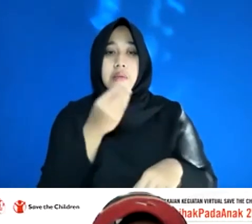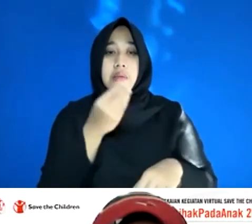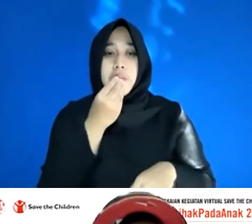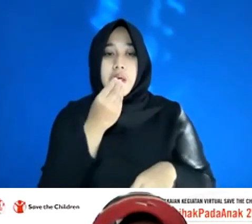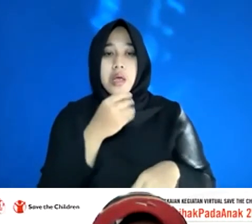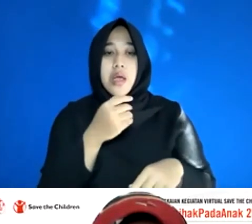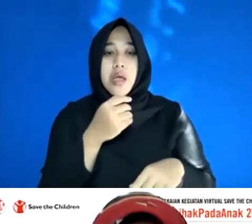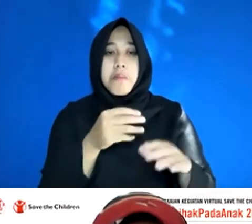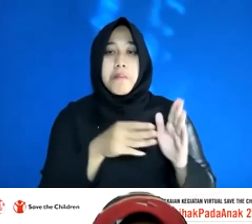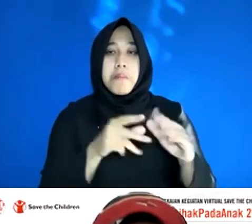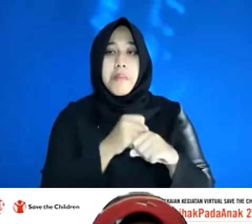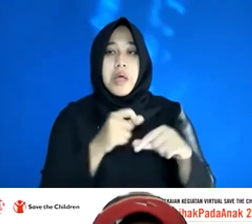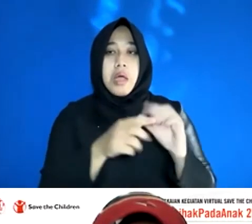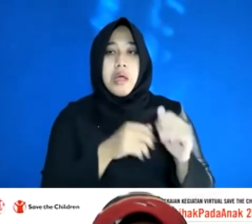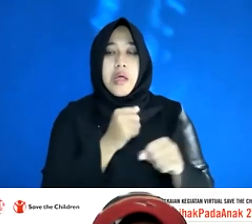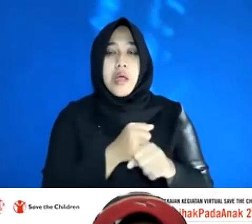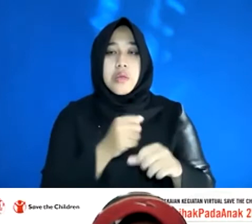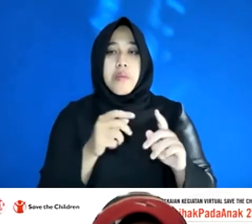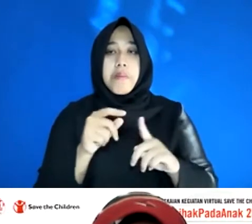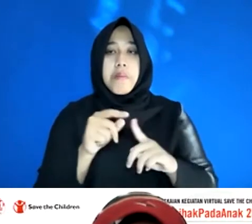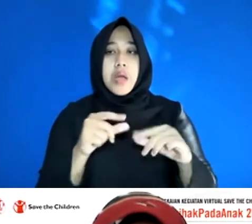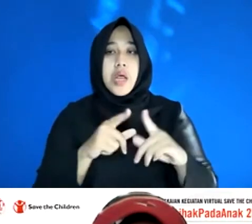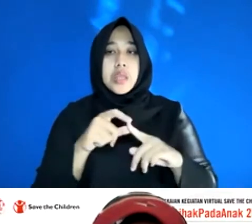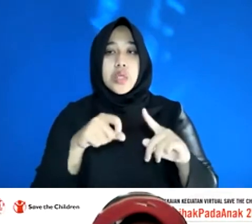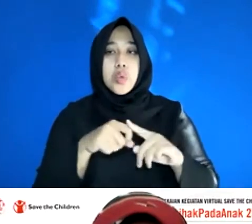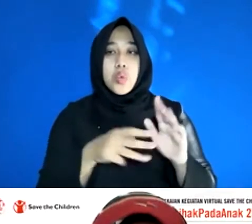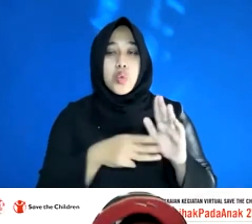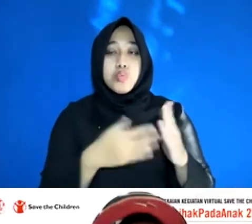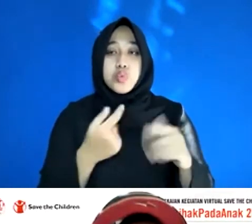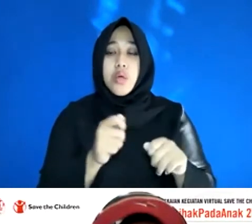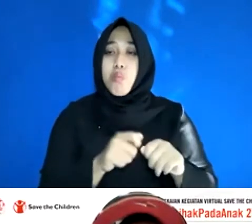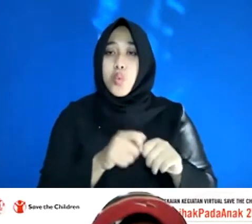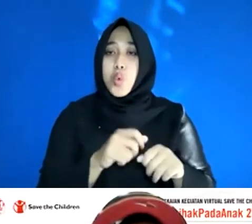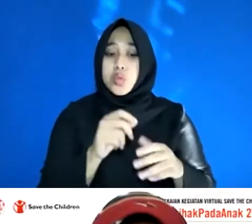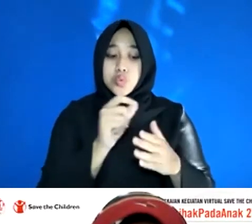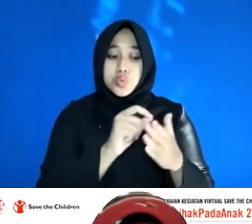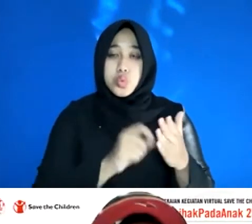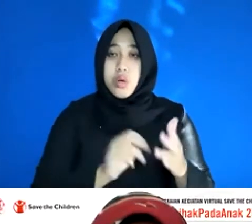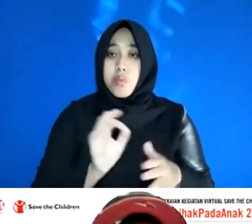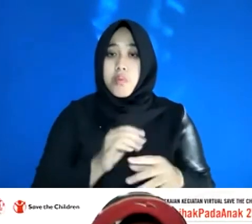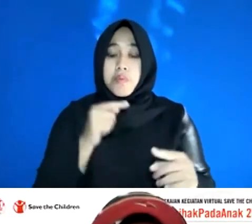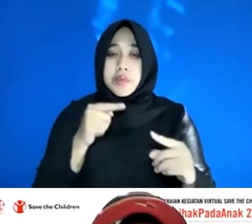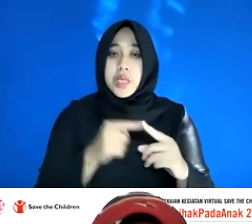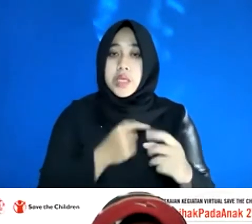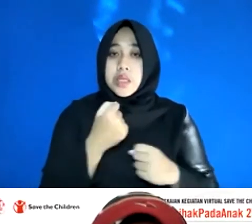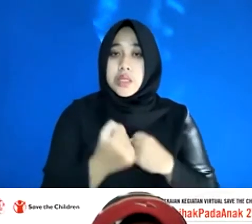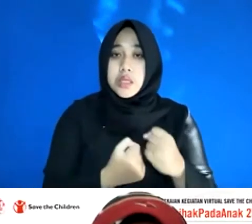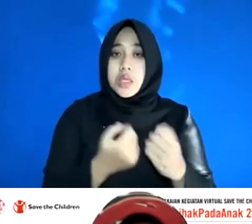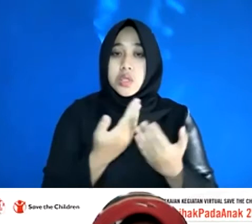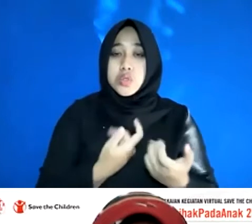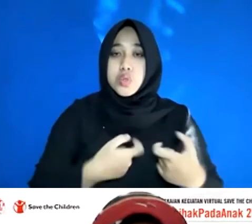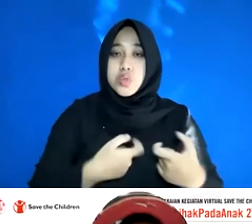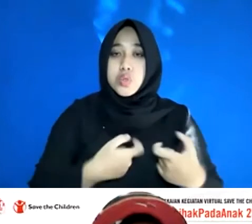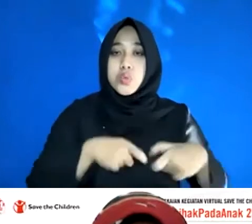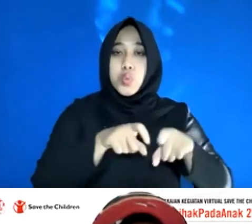praktikum sudah bikin surat belum? Nah, kemudian target kegiatannya sesuai